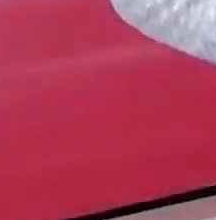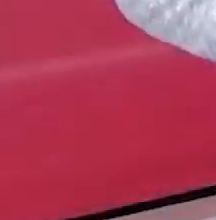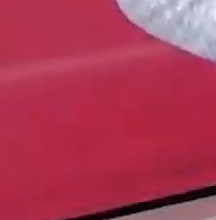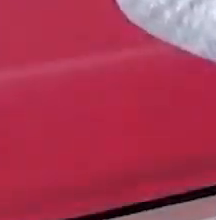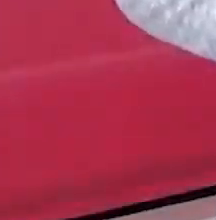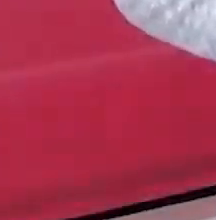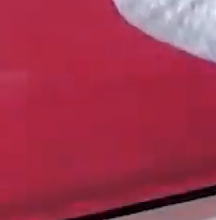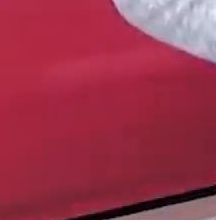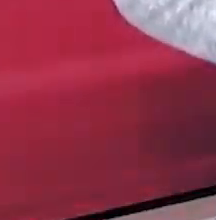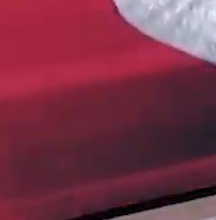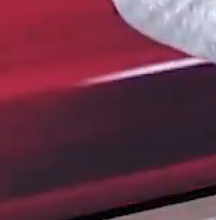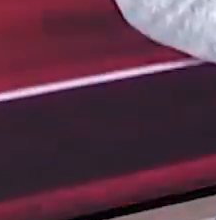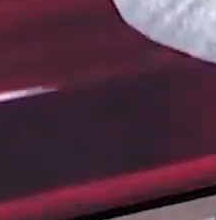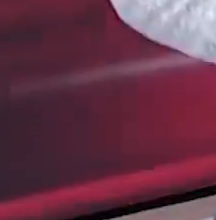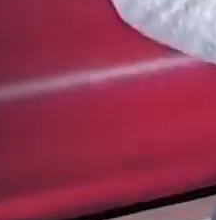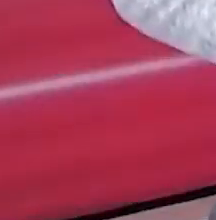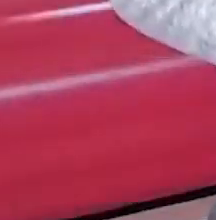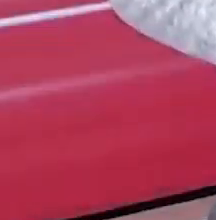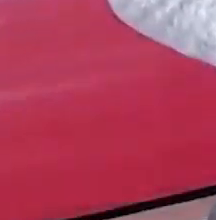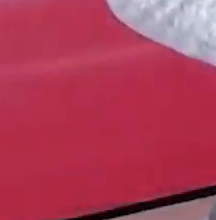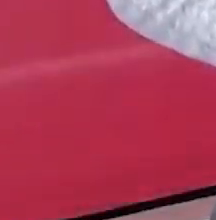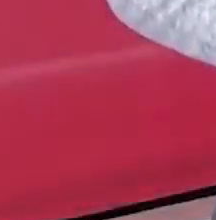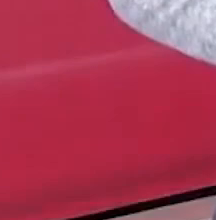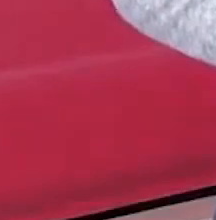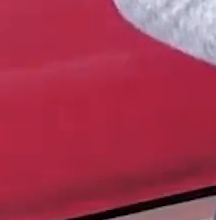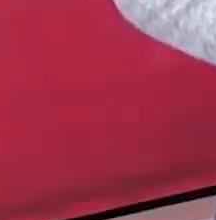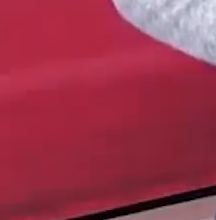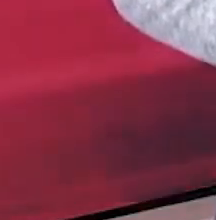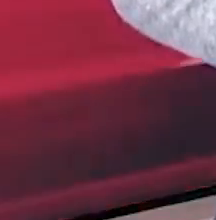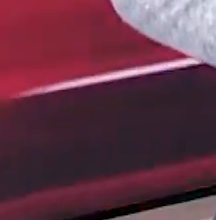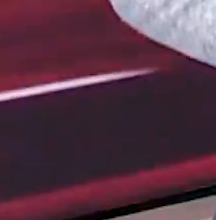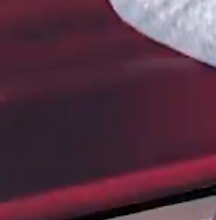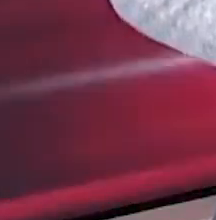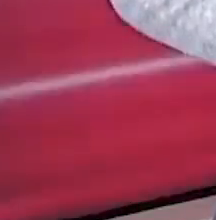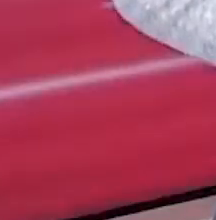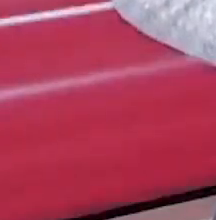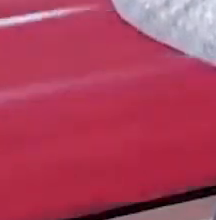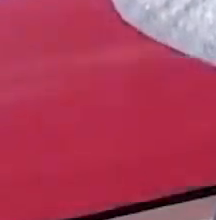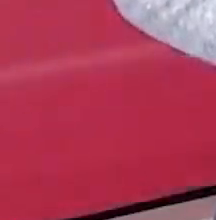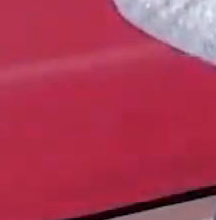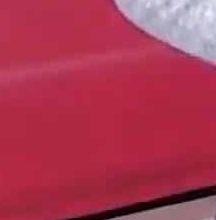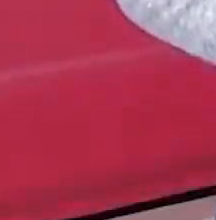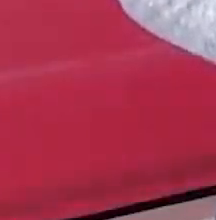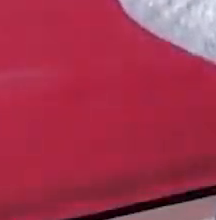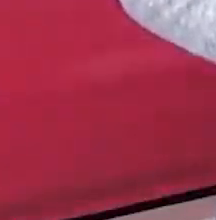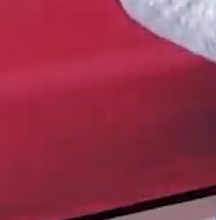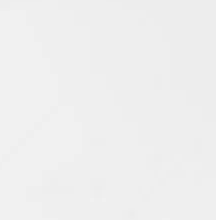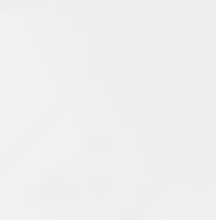bisitahin ang GMA Pinoy TV at www.gmanews.tv.